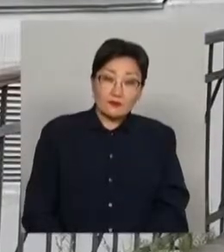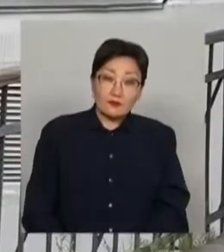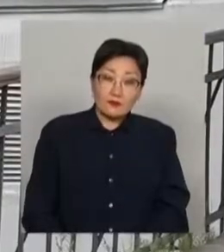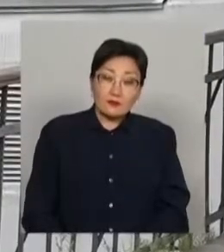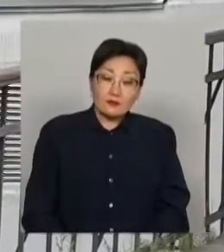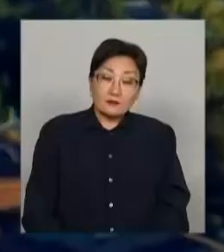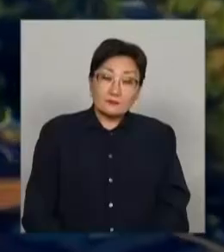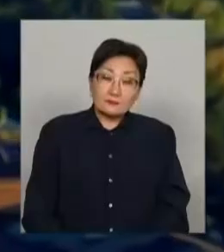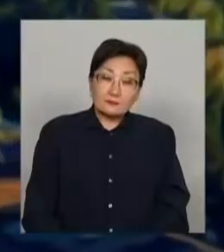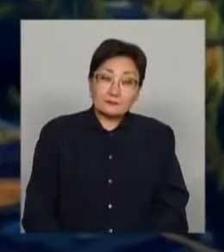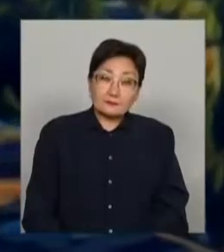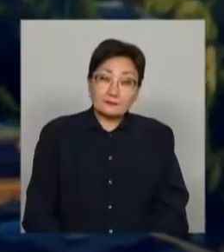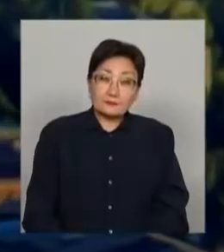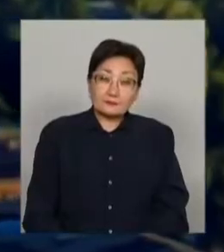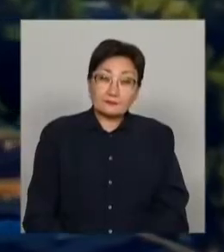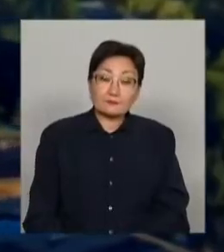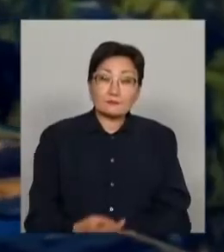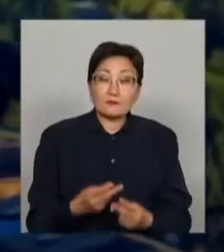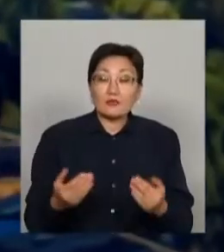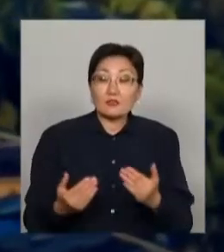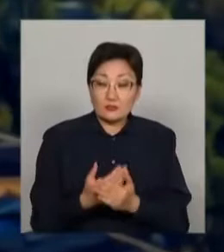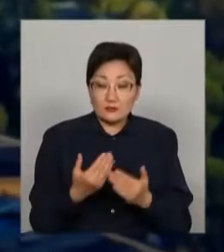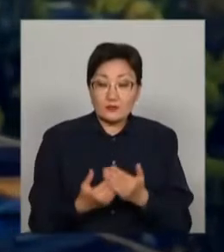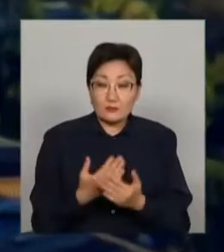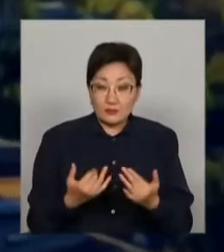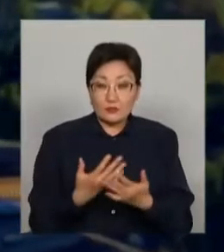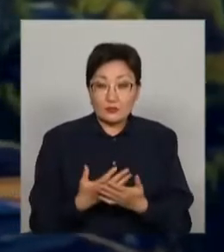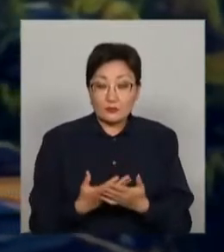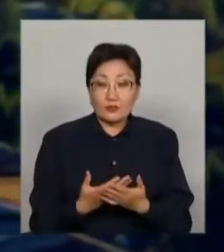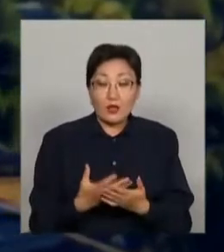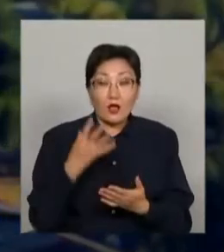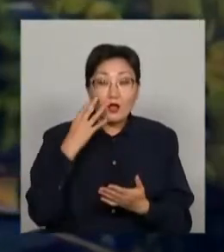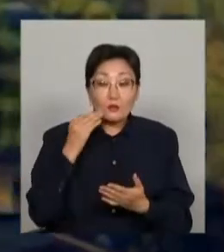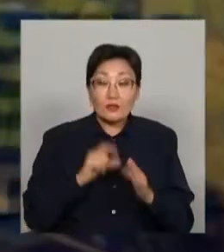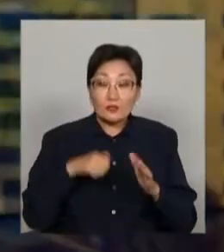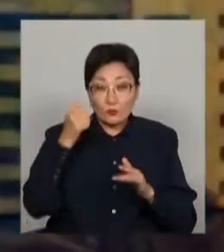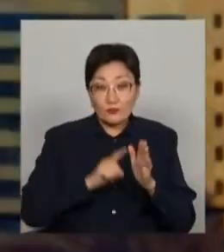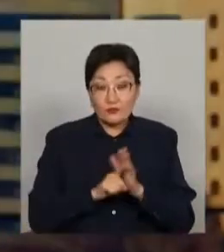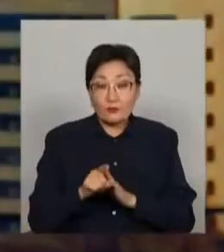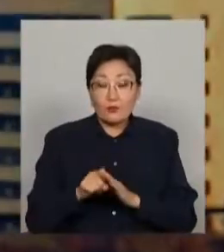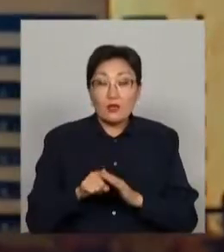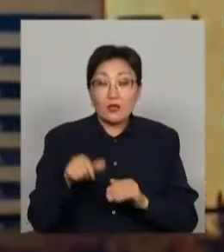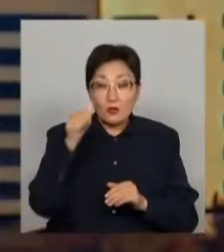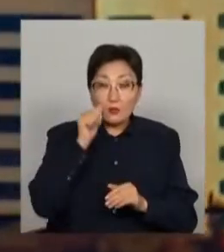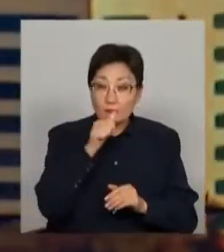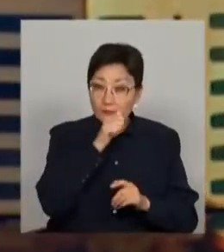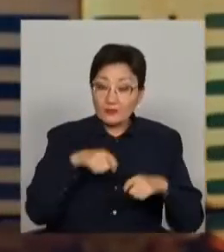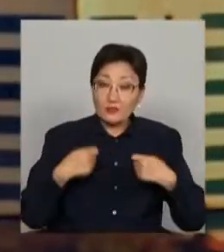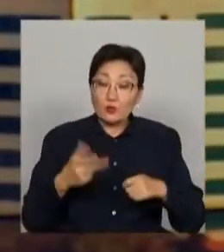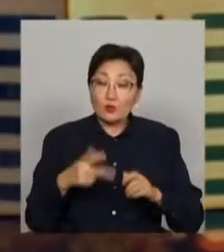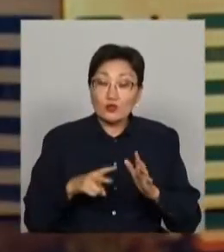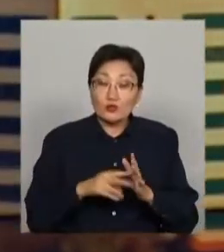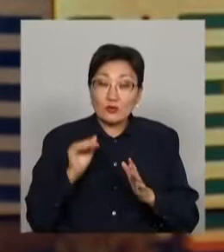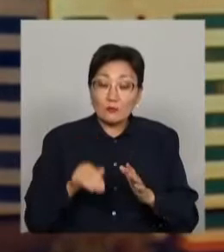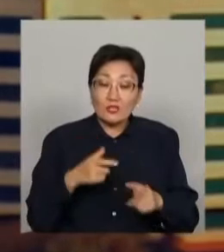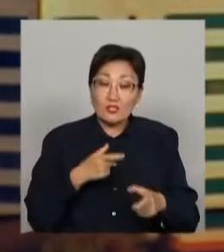телеарнасы. Қымбатты көрермен, хабарымызды әрі қарай жалғастырамыз. Алматыда жыл басынан бері көлеңкелі саудадағы 37 мың литр